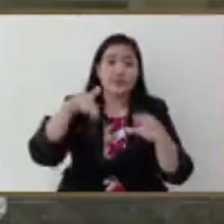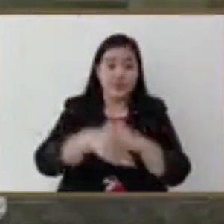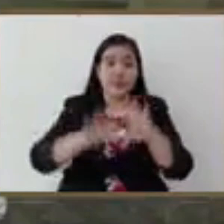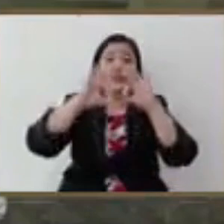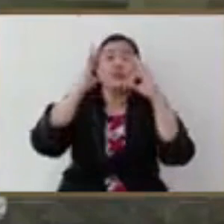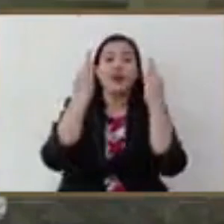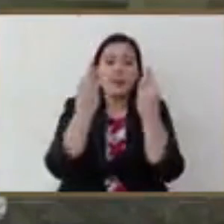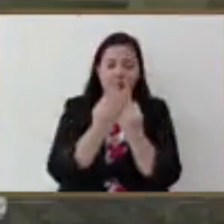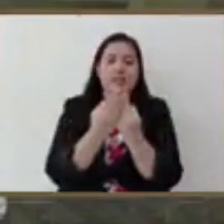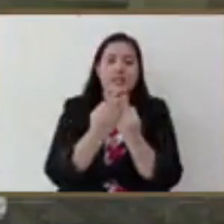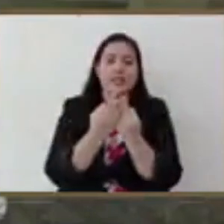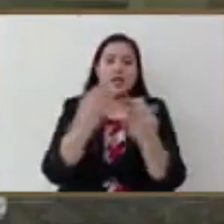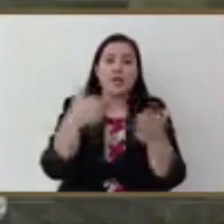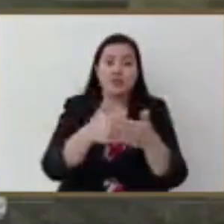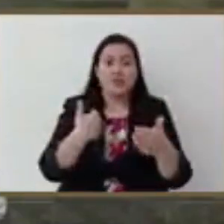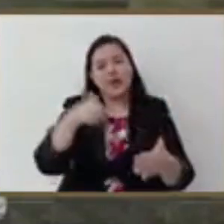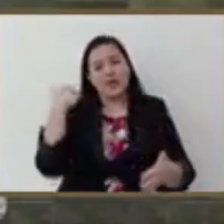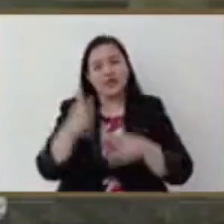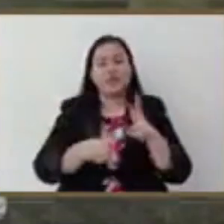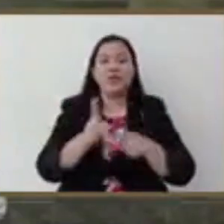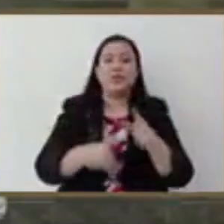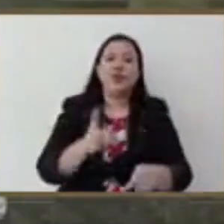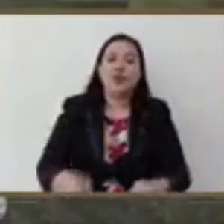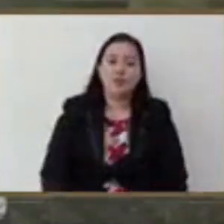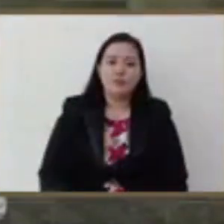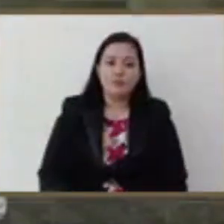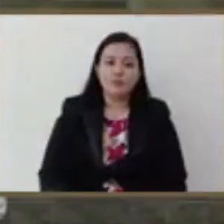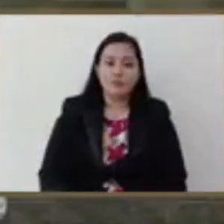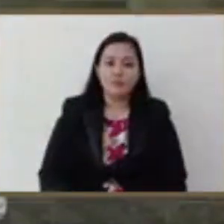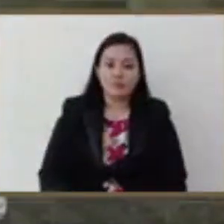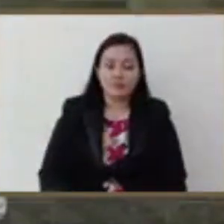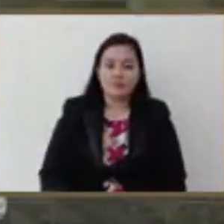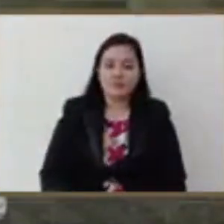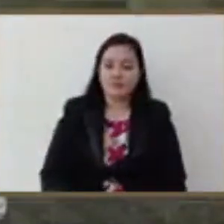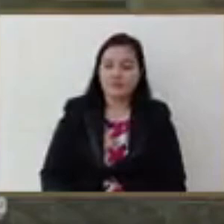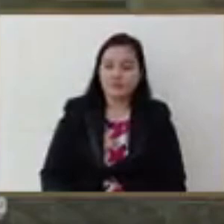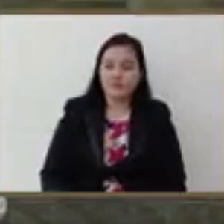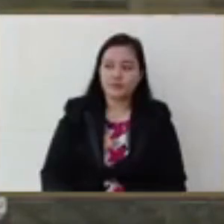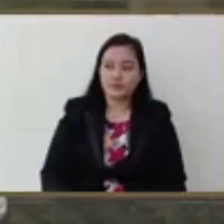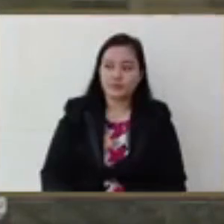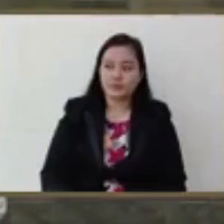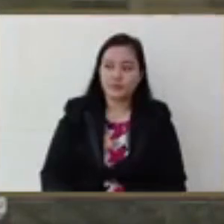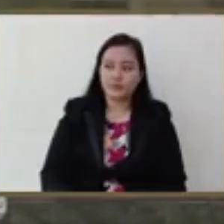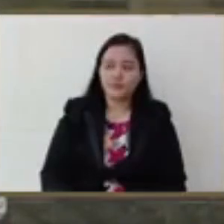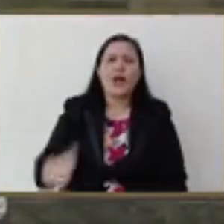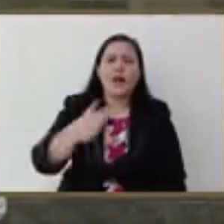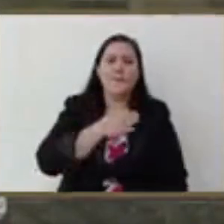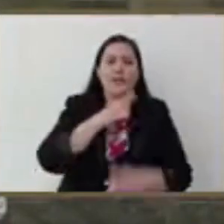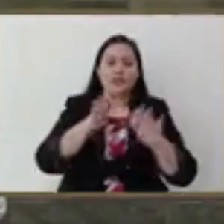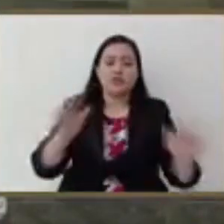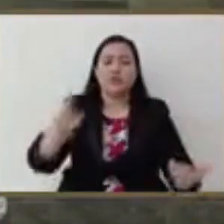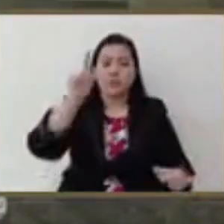bahay bago natin ilabas. Pagyamanin natin ang salita ng Diyos. Alright? Dapat ang anak ko maging mayaman ang salita ng